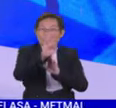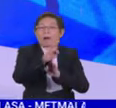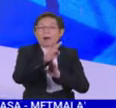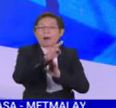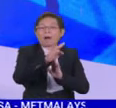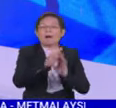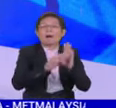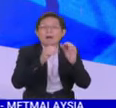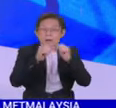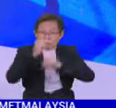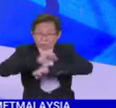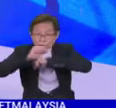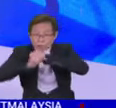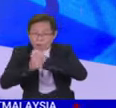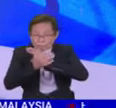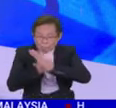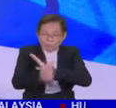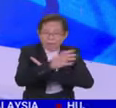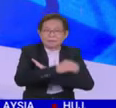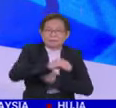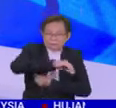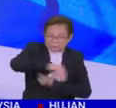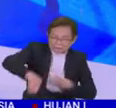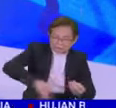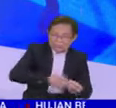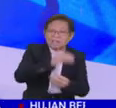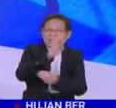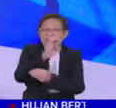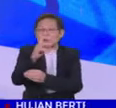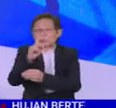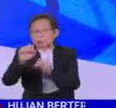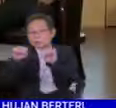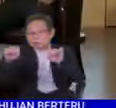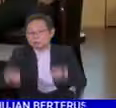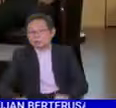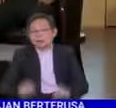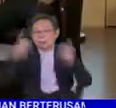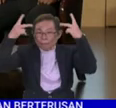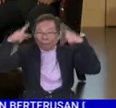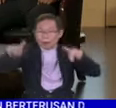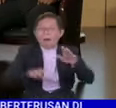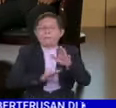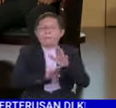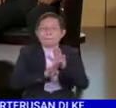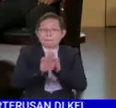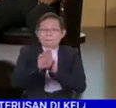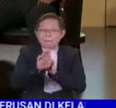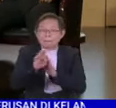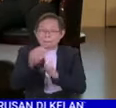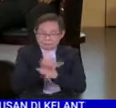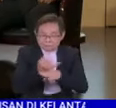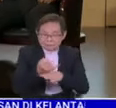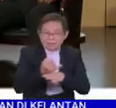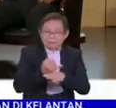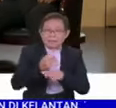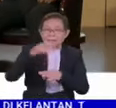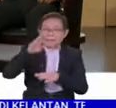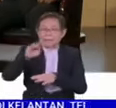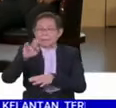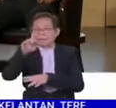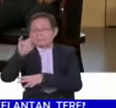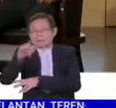infrastruktur, bakat dan ekosistemnya. Pengarah Bahagian Pembangunan Industri Kementerian Perdagangan Antarabangsa dan